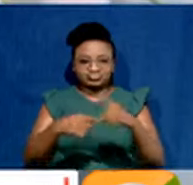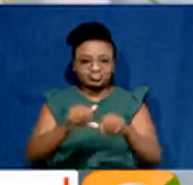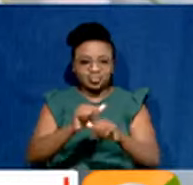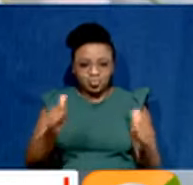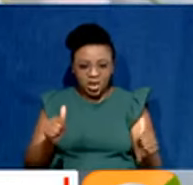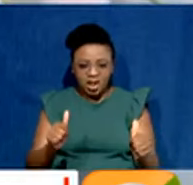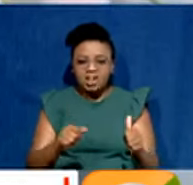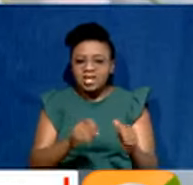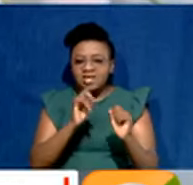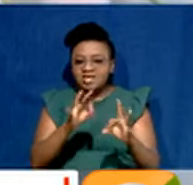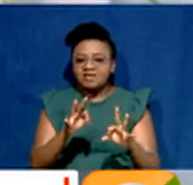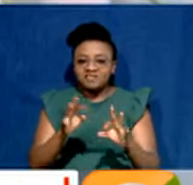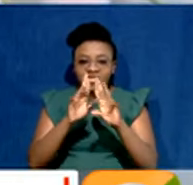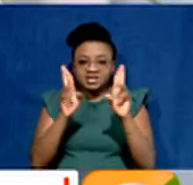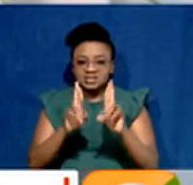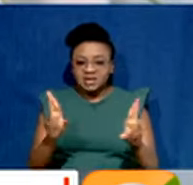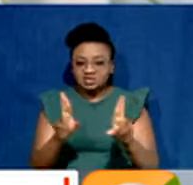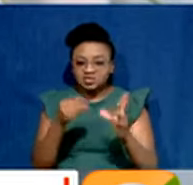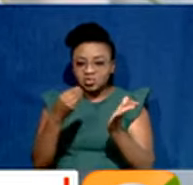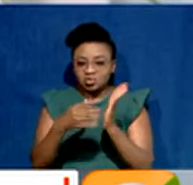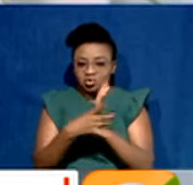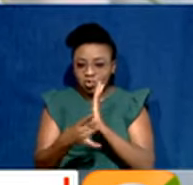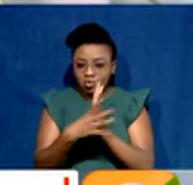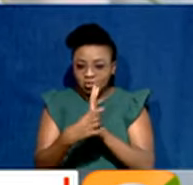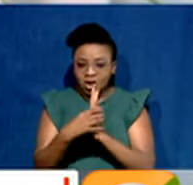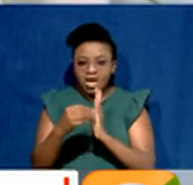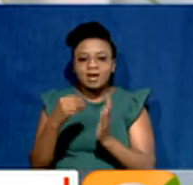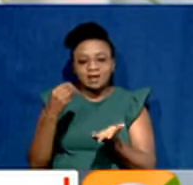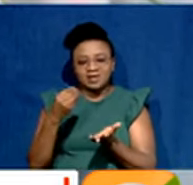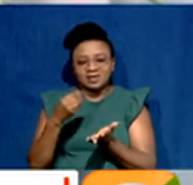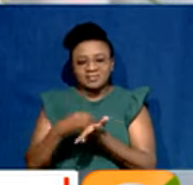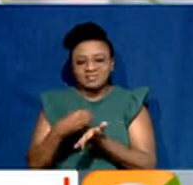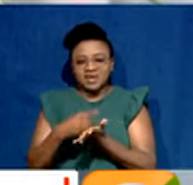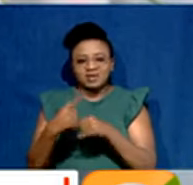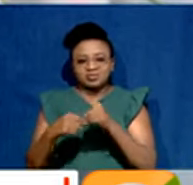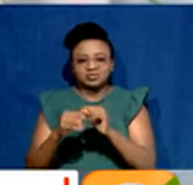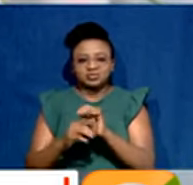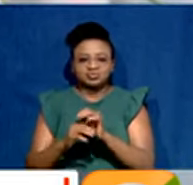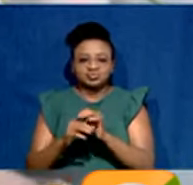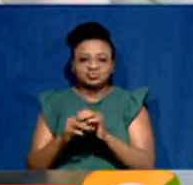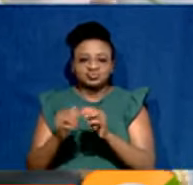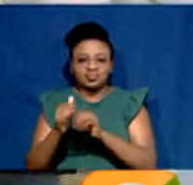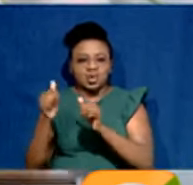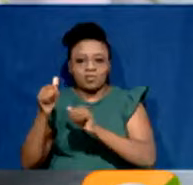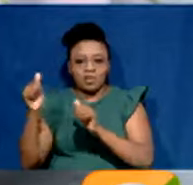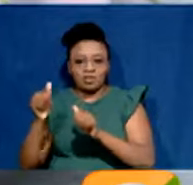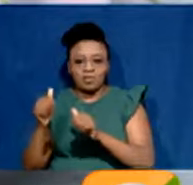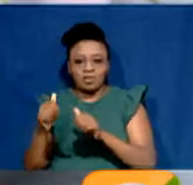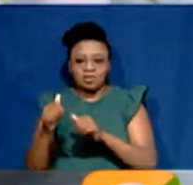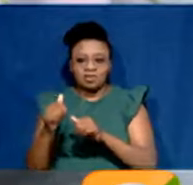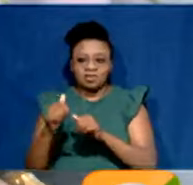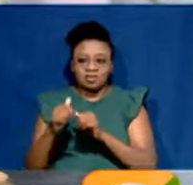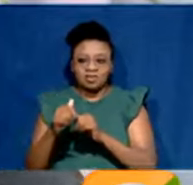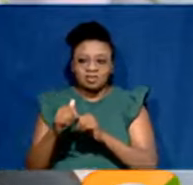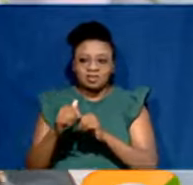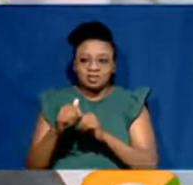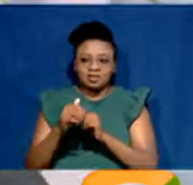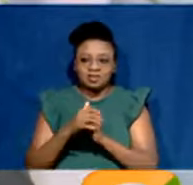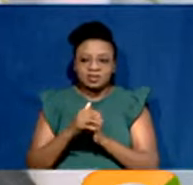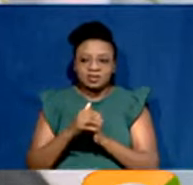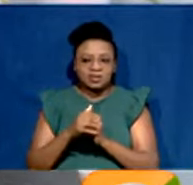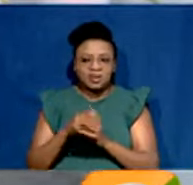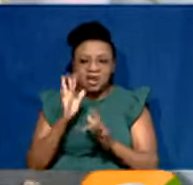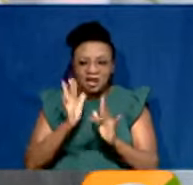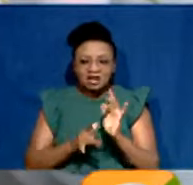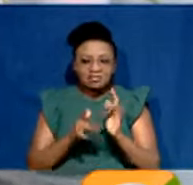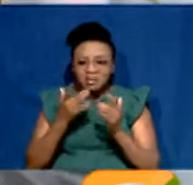lile. Hapa nchini Kenya, kusema ukweli, sarafu ya dola imekuwa ikipanda. Ni kama free fall kwa sasa, yani hakuna udhibiti